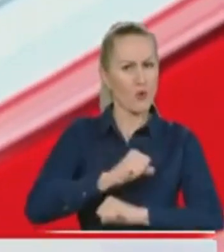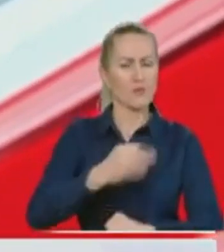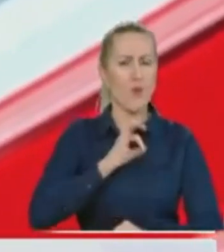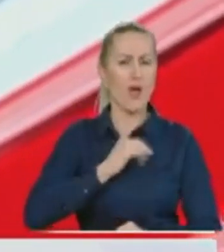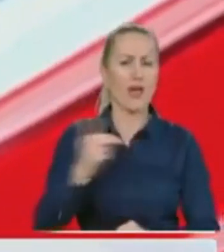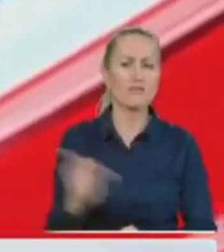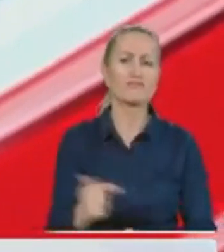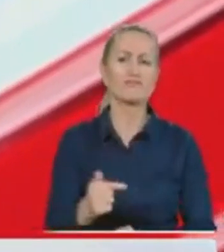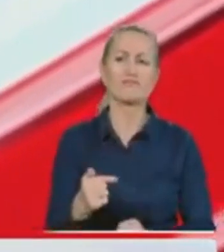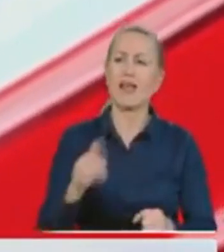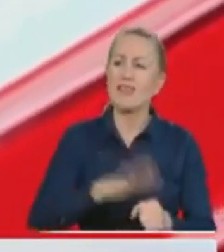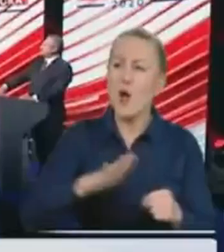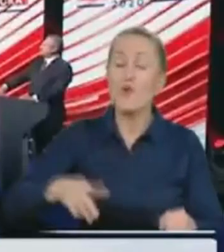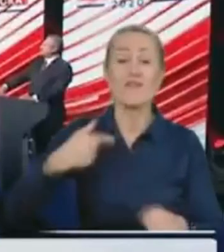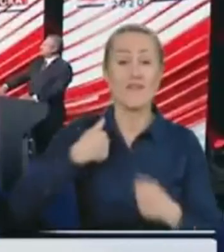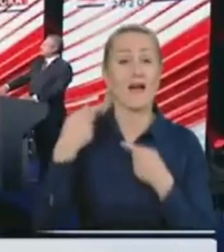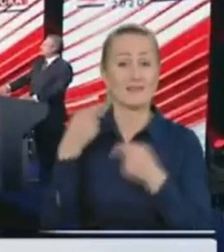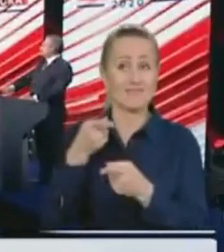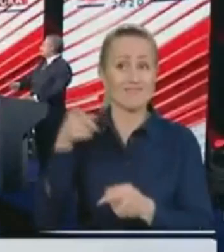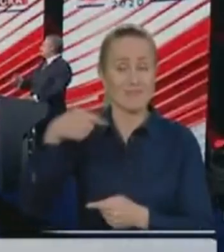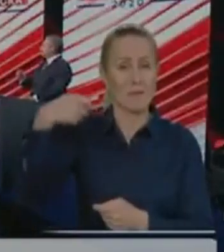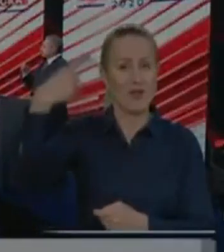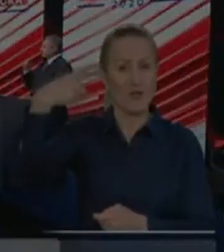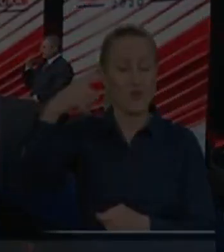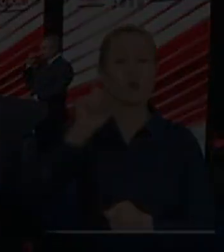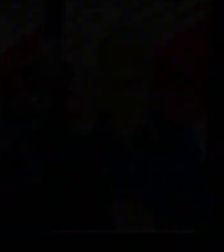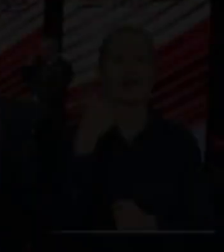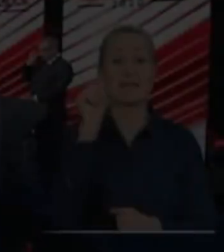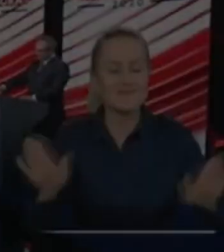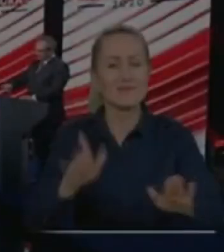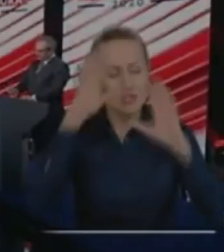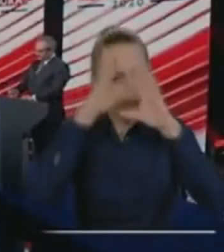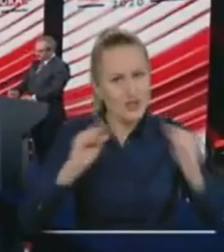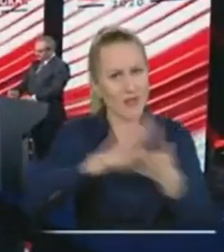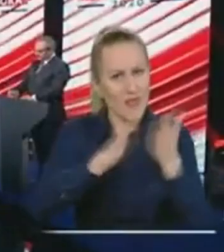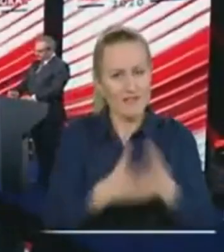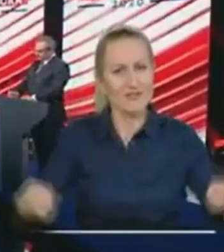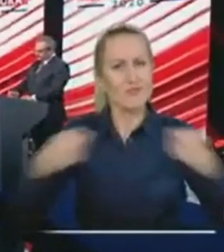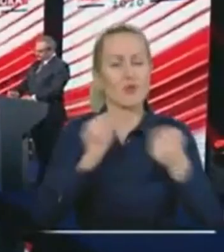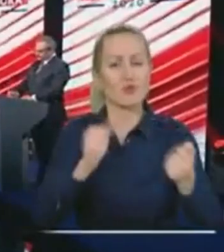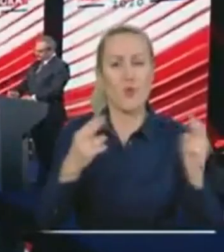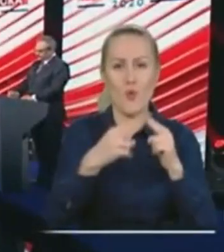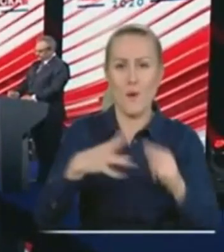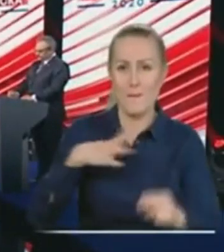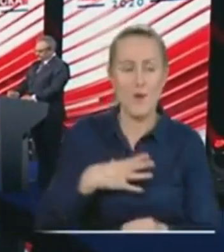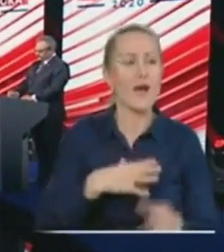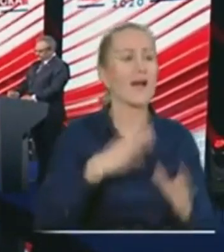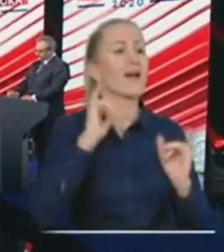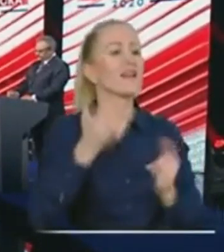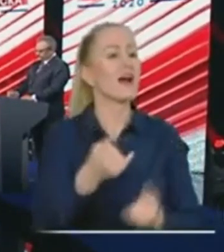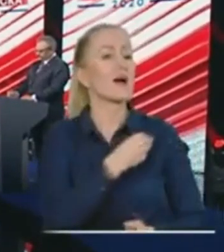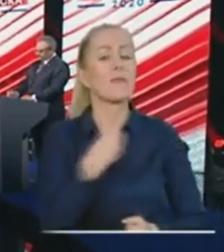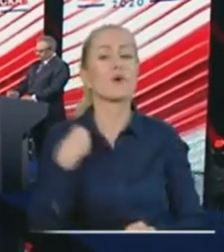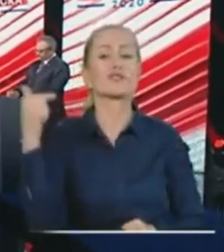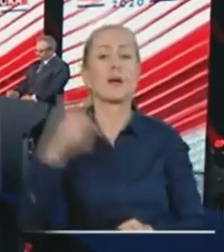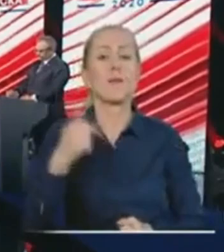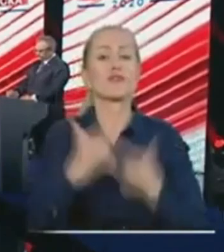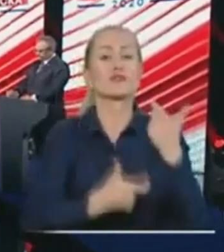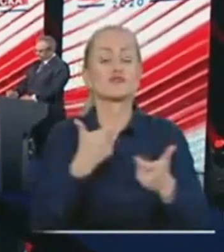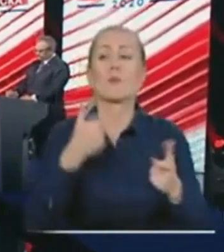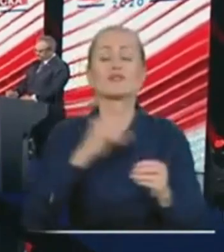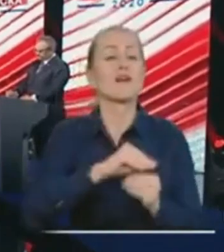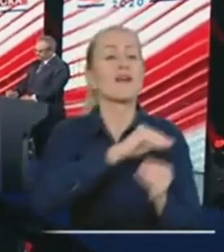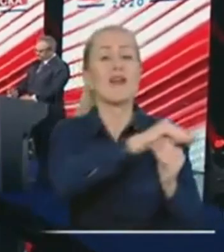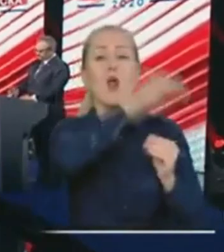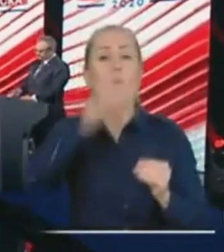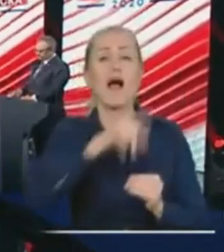свої позиції і національні інтереси. Дуже дякую, як має повести себе Польща в справі релокації